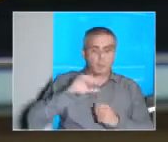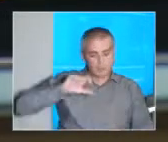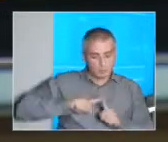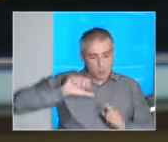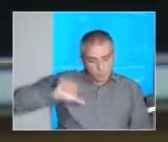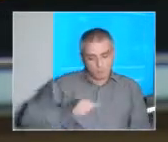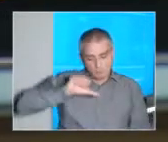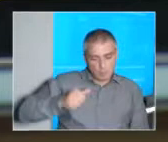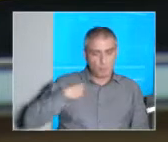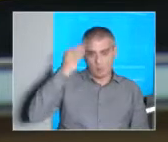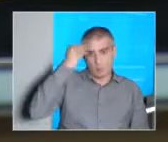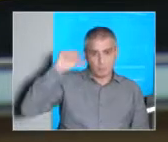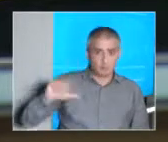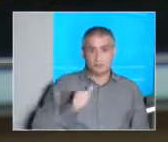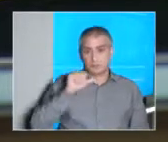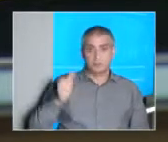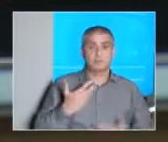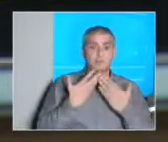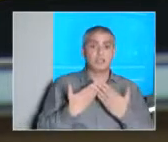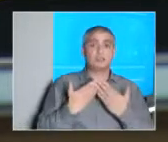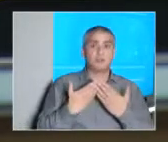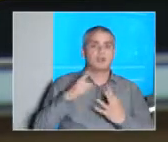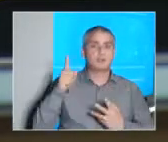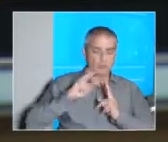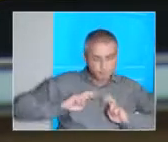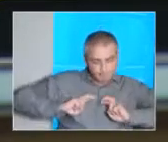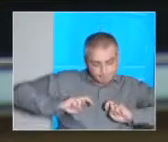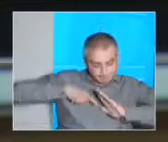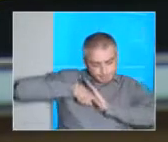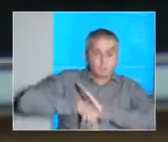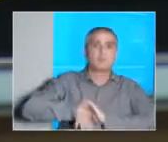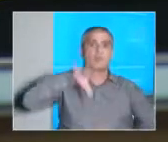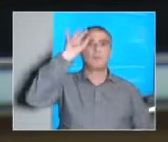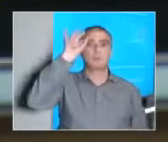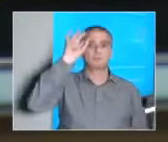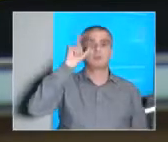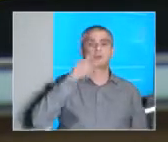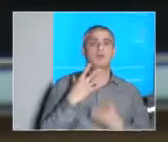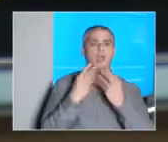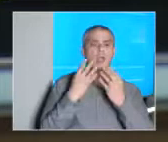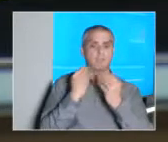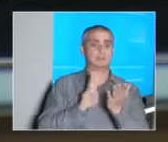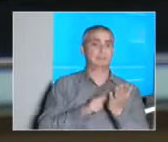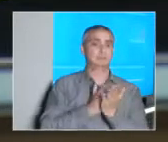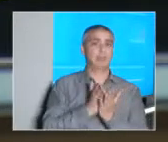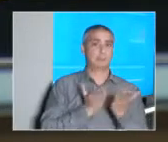מהפלפולים שאנחנו לומדים במדרשות, בישיבות, והוא חקר, נבר ומצא שיש הרבה מאוד